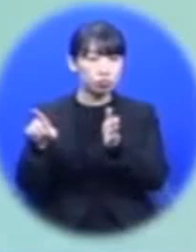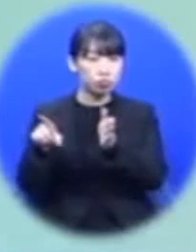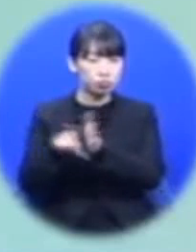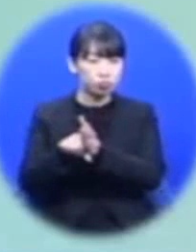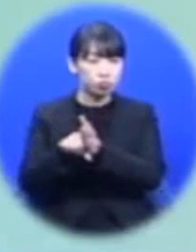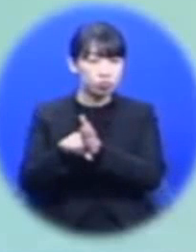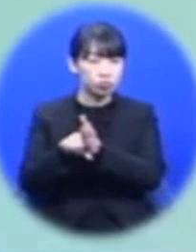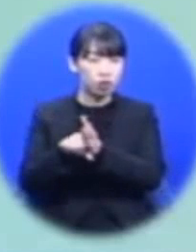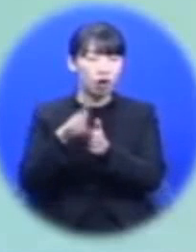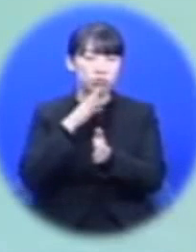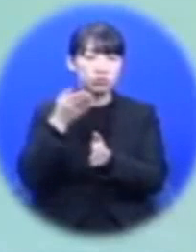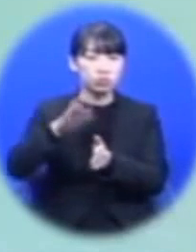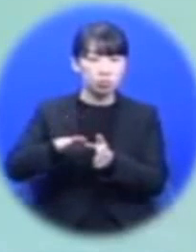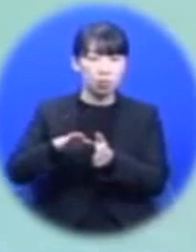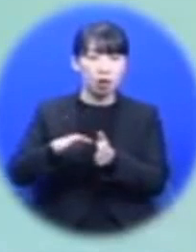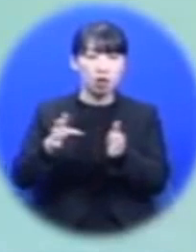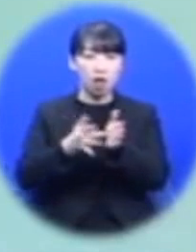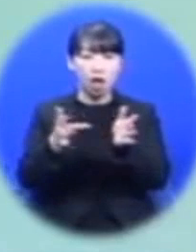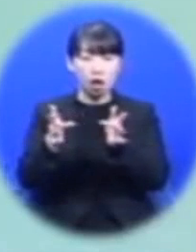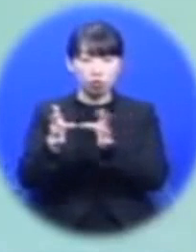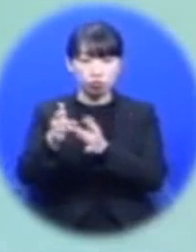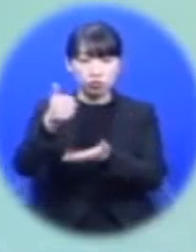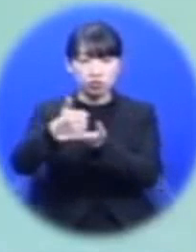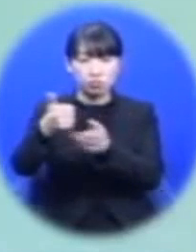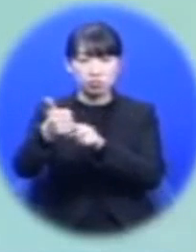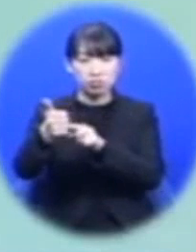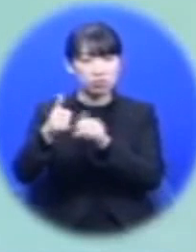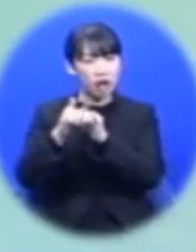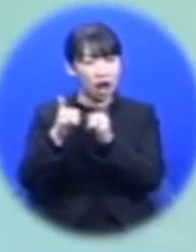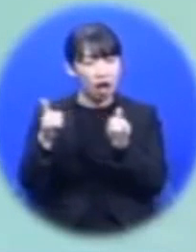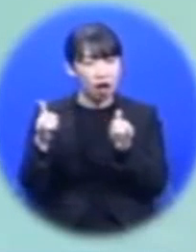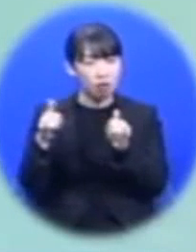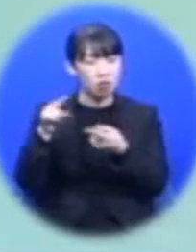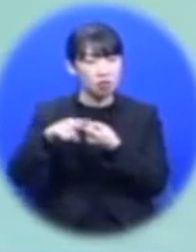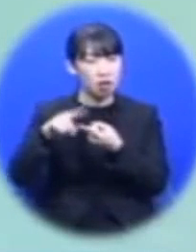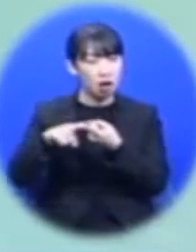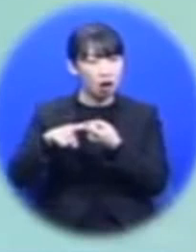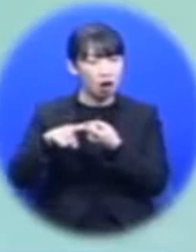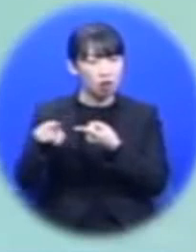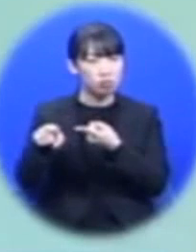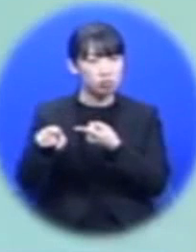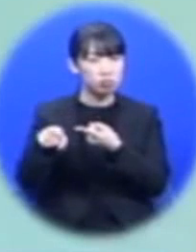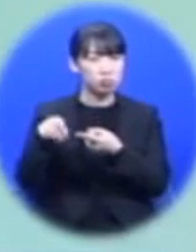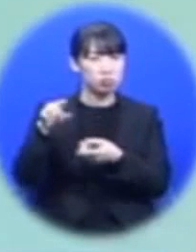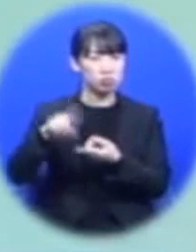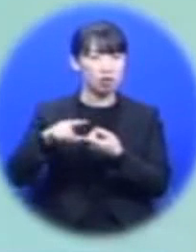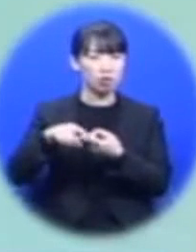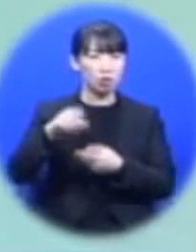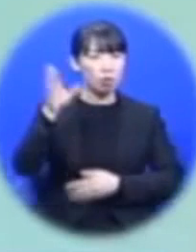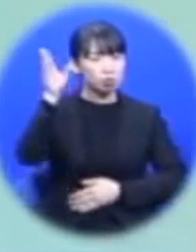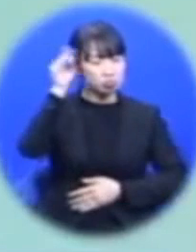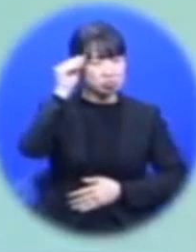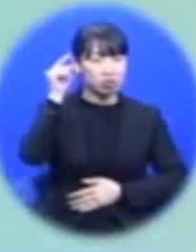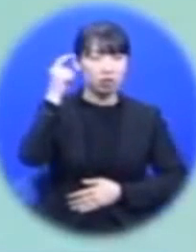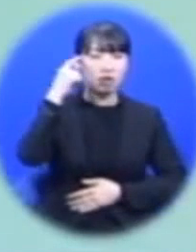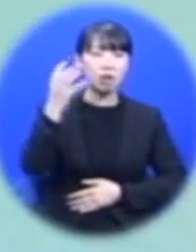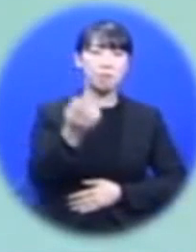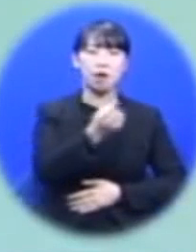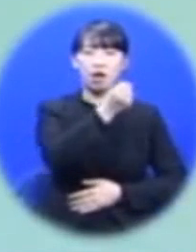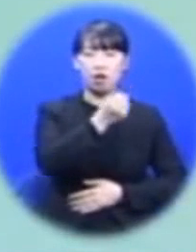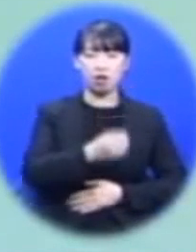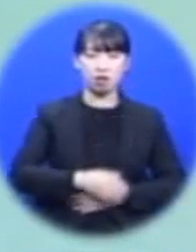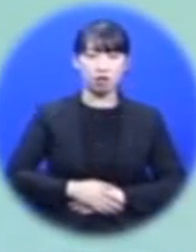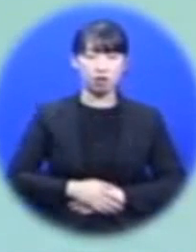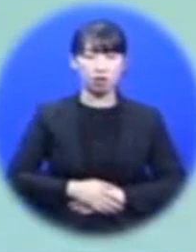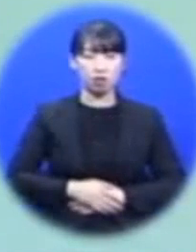되었다는 이런 종교는 그들의 철학에 의하면 가장 낮은 수준의 종교입니다 아니